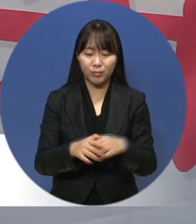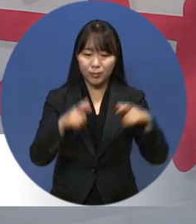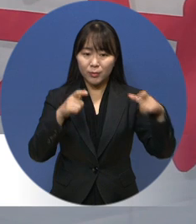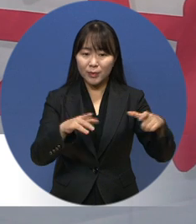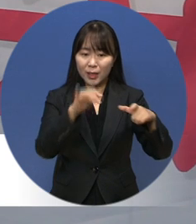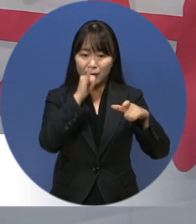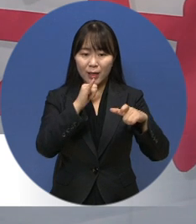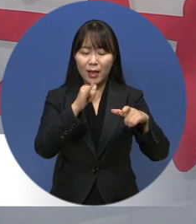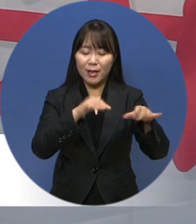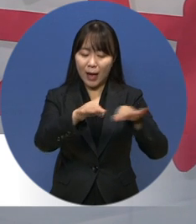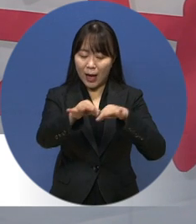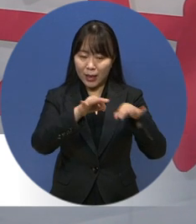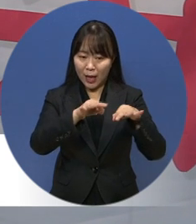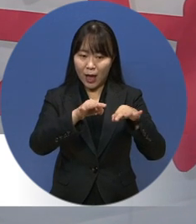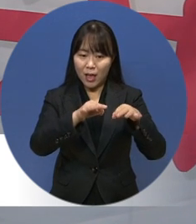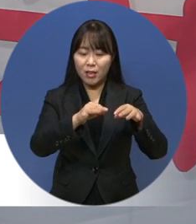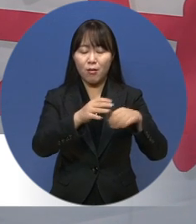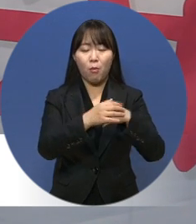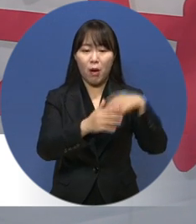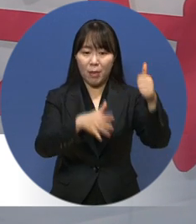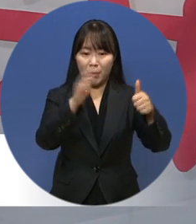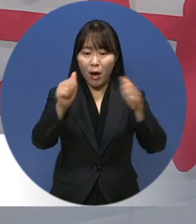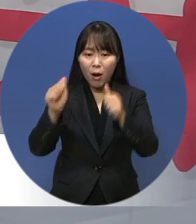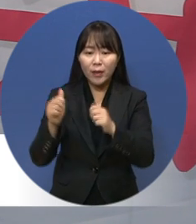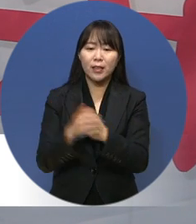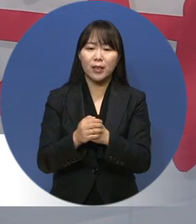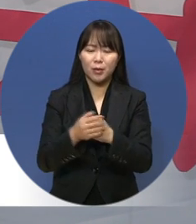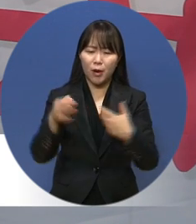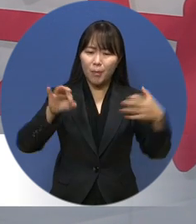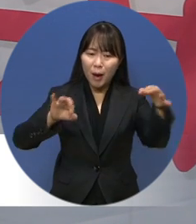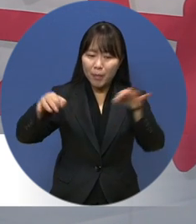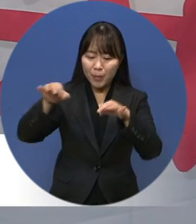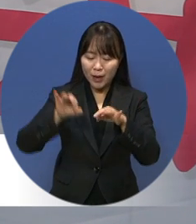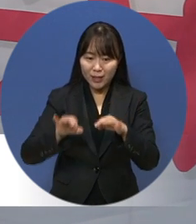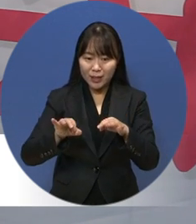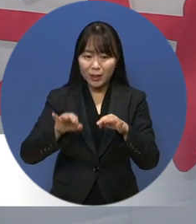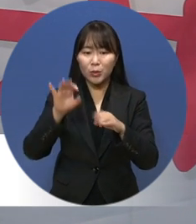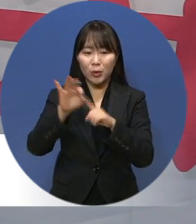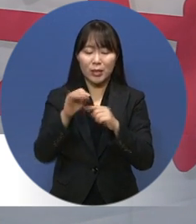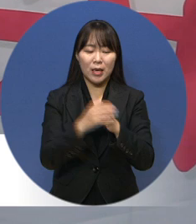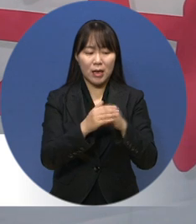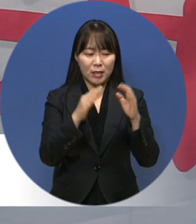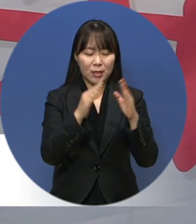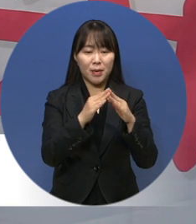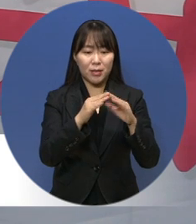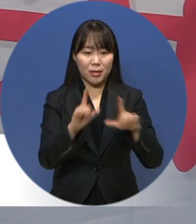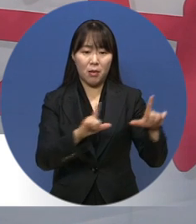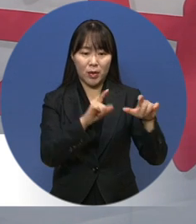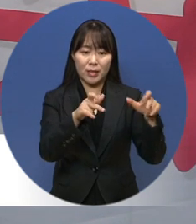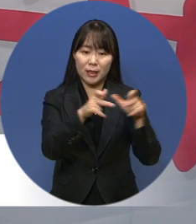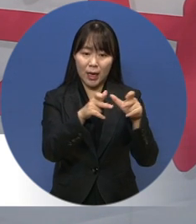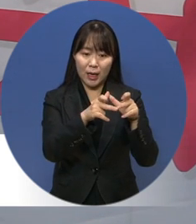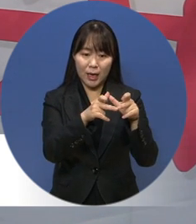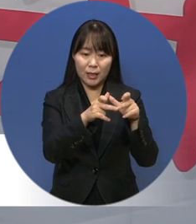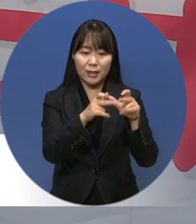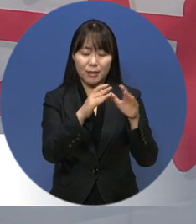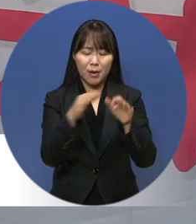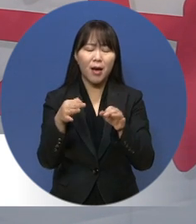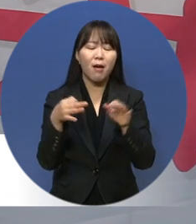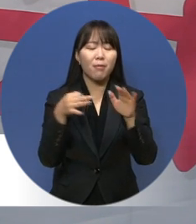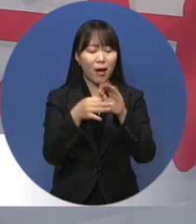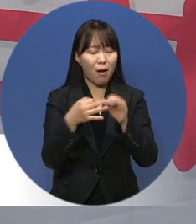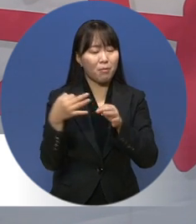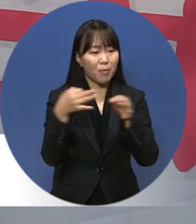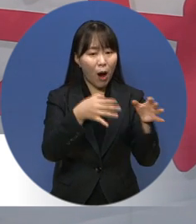있는 가게 점주분들께서 십시일반으로 모은 돈을 우리 제가 장애인분들 집에 전달해